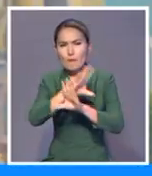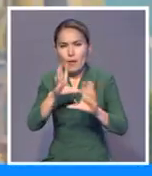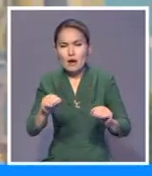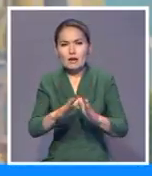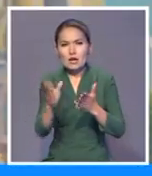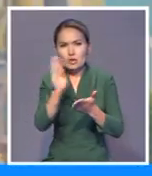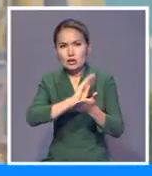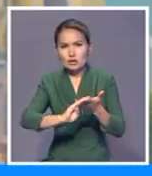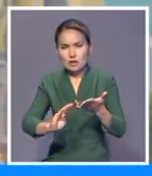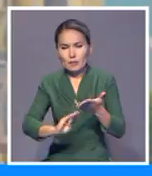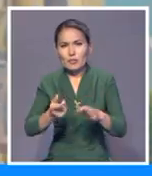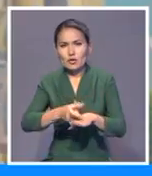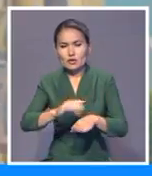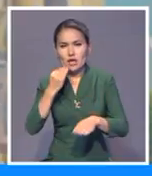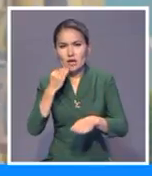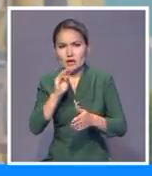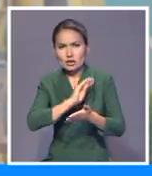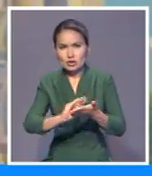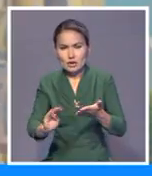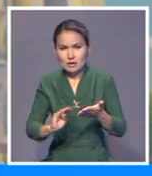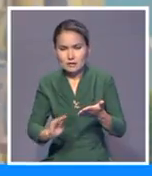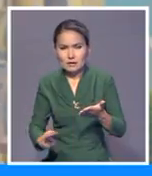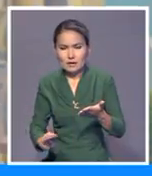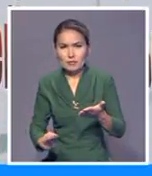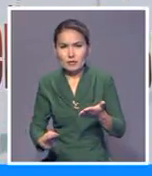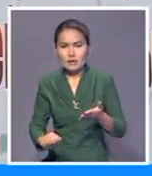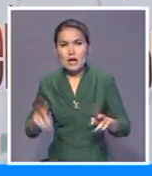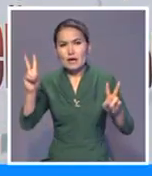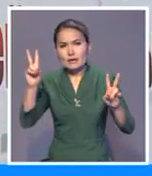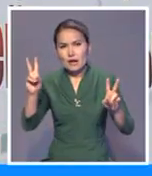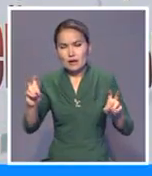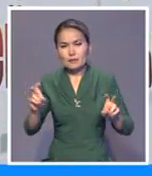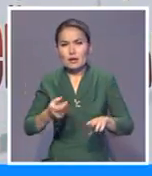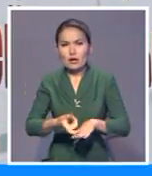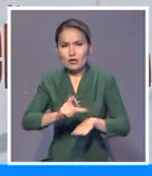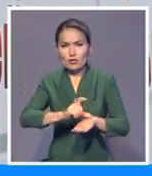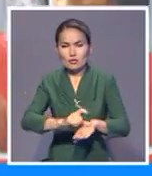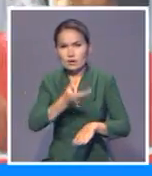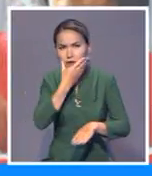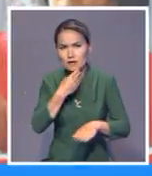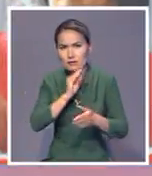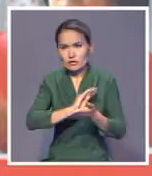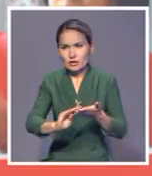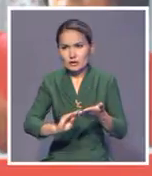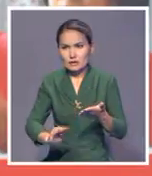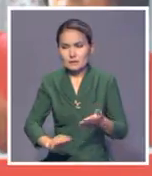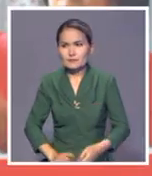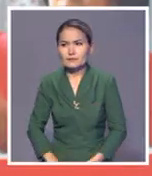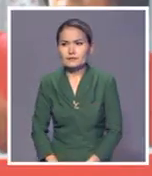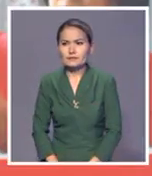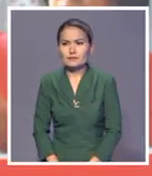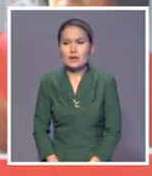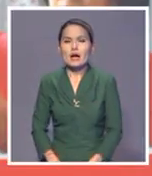бірінен бірі өріп отыратын, біріне бірі дамып отыратын тақырыптар бар. Оңайгүл апай тек ақын емес, мына жерде